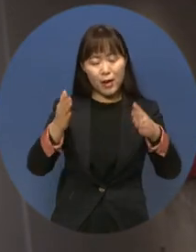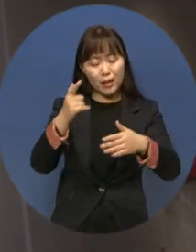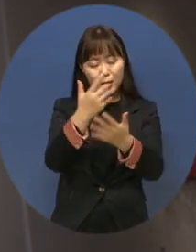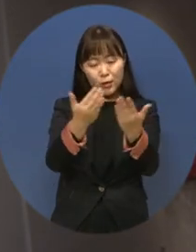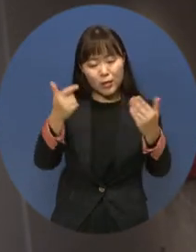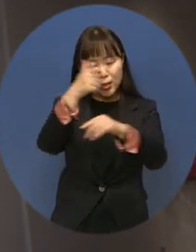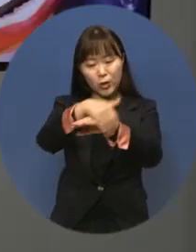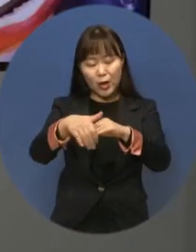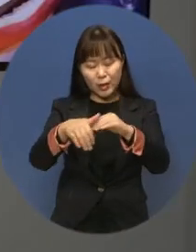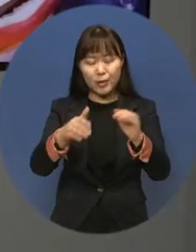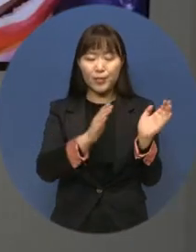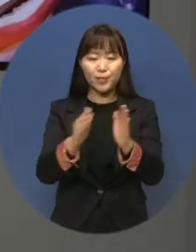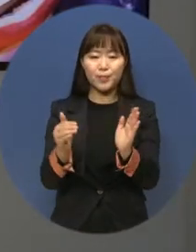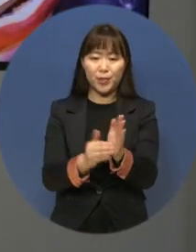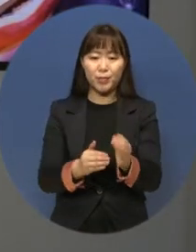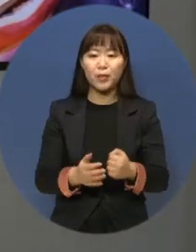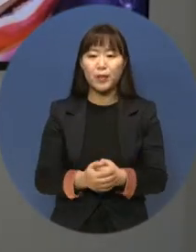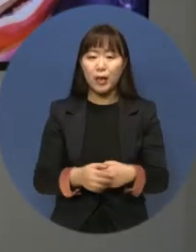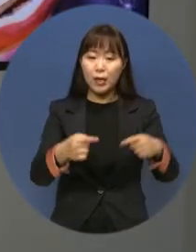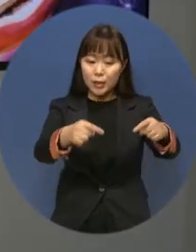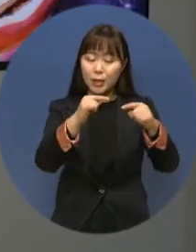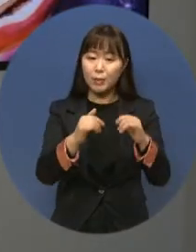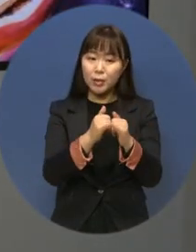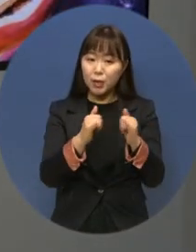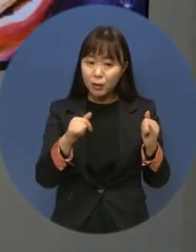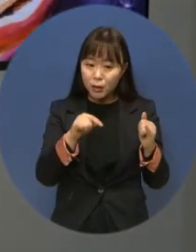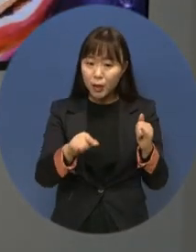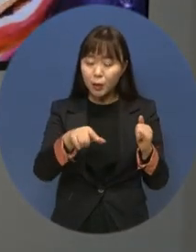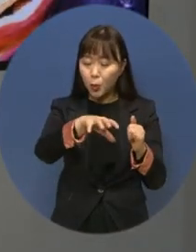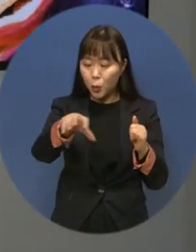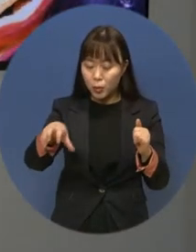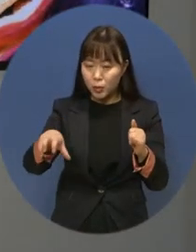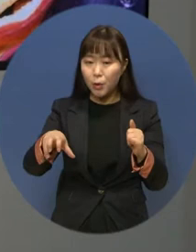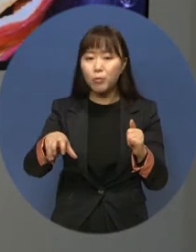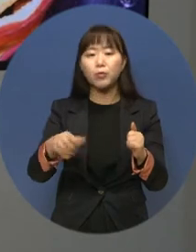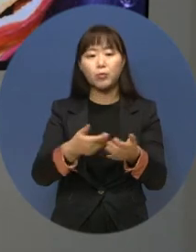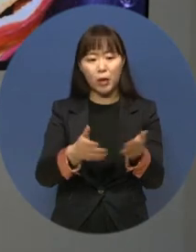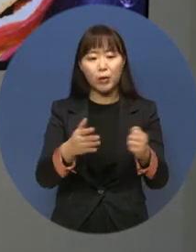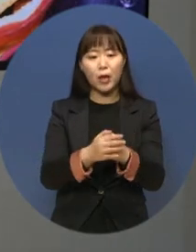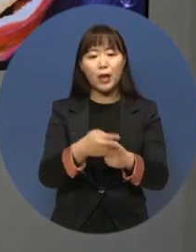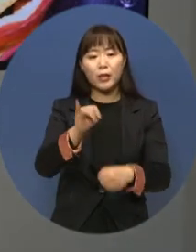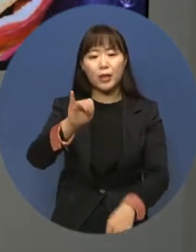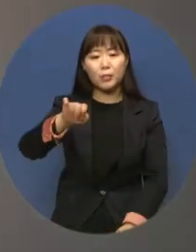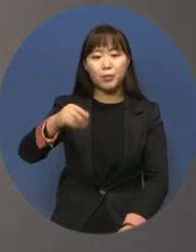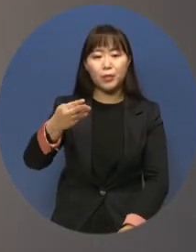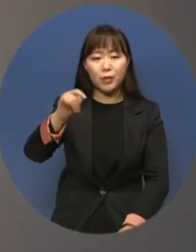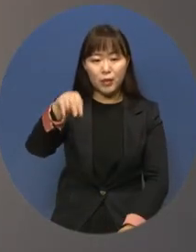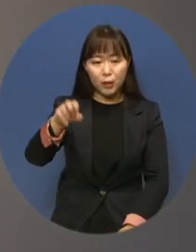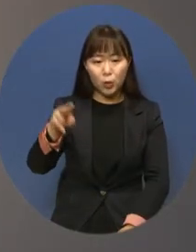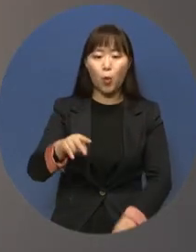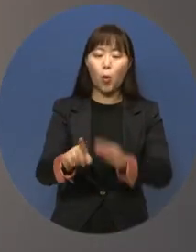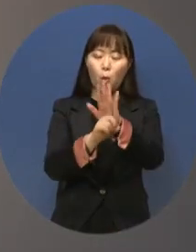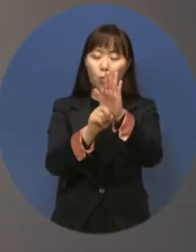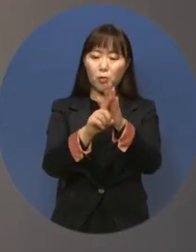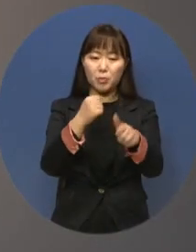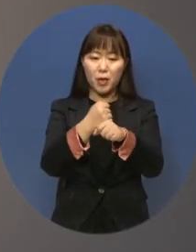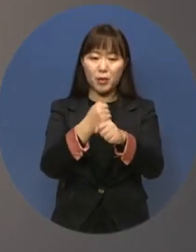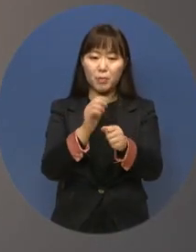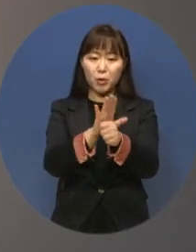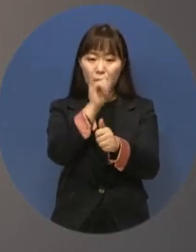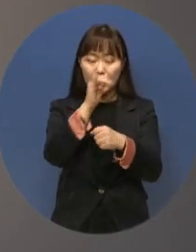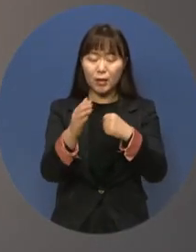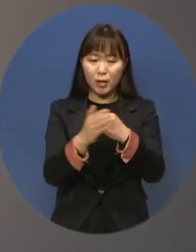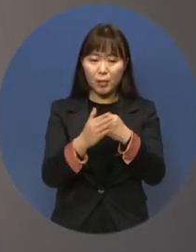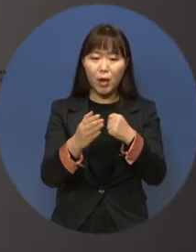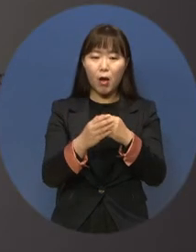확정했습니다. 또한 전시 참여자들에게는 전시 공간 제공과 함께 리플렛 등 홍보물 제작을 지원하고 있어 시민